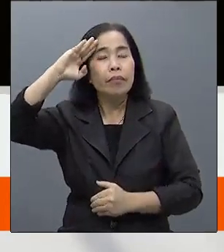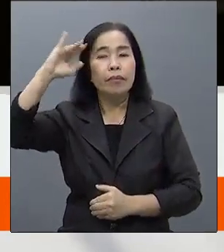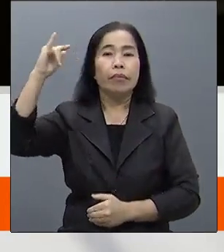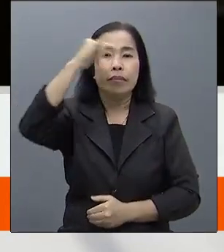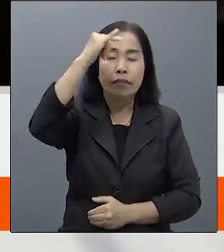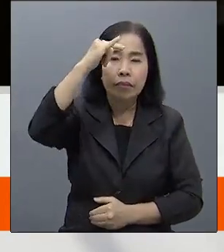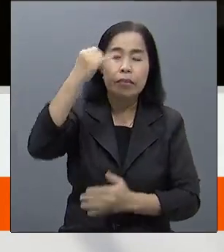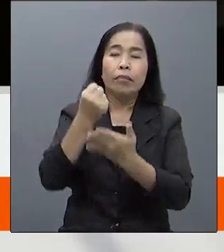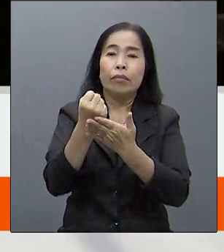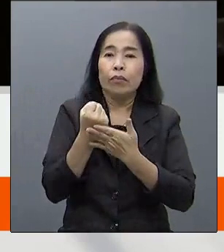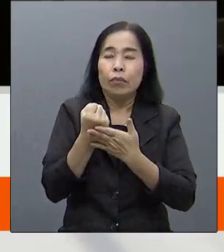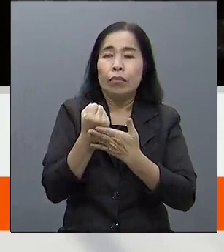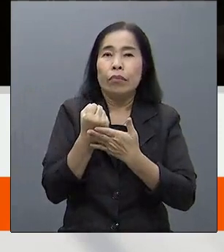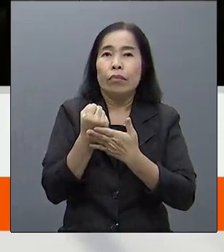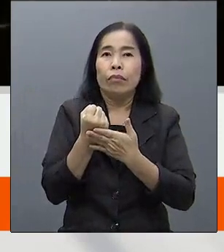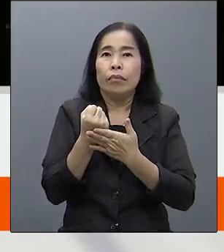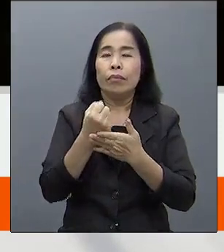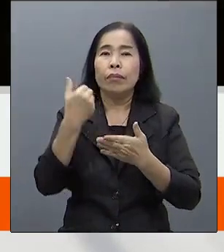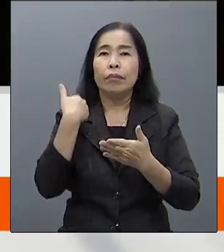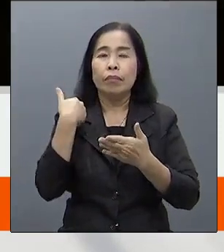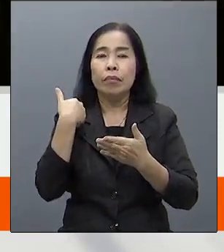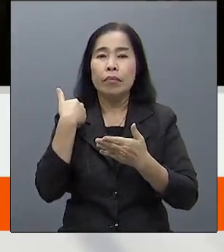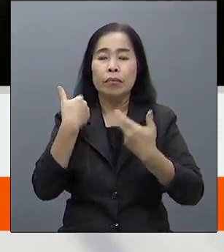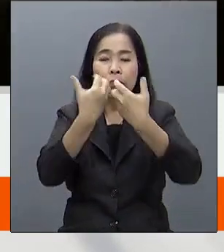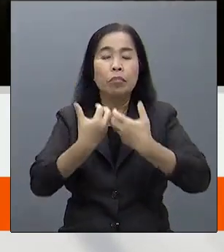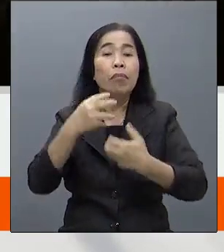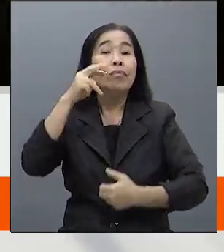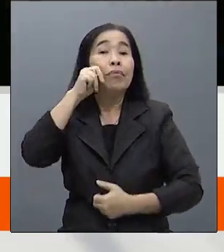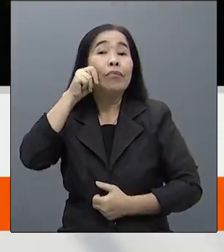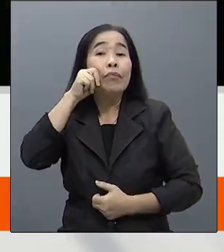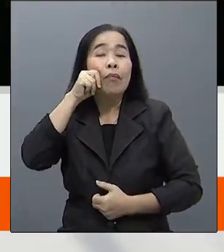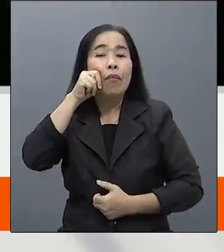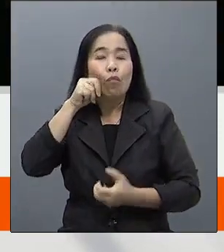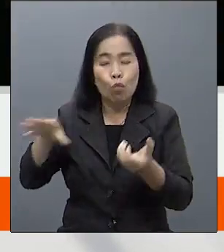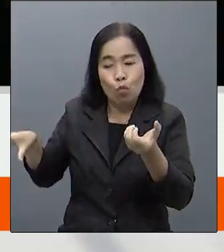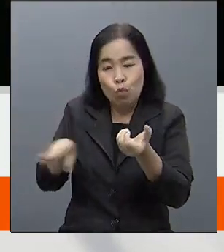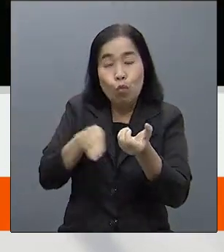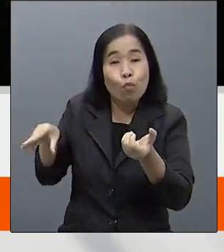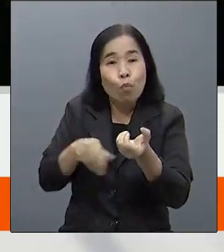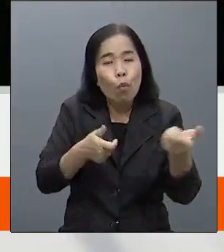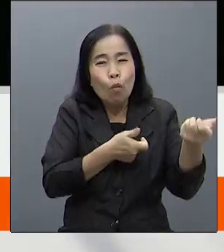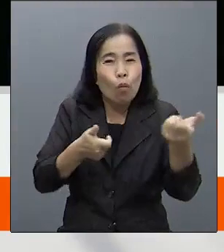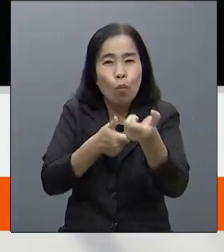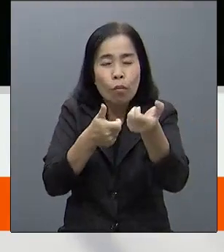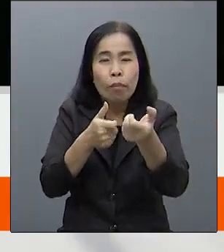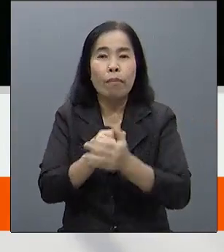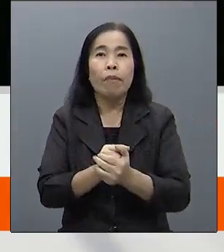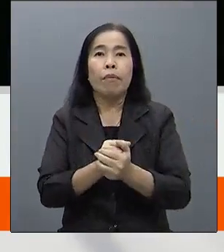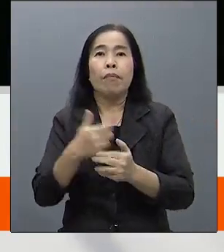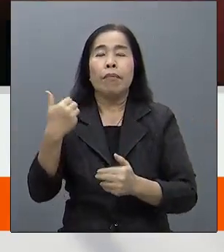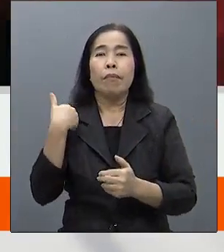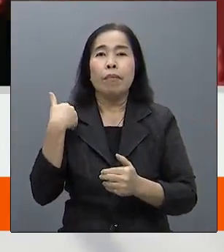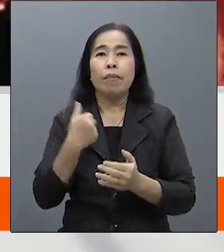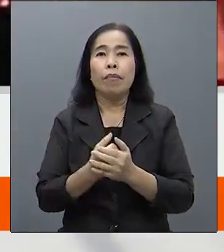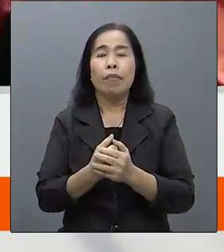ครื่องรถดับไฟป่าเครื่องสูบส่งน้ำนะครับระยะไกลนะครับแล้วก็ชุดอุปกรณ์ไฟฟ้าส่องสว่างที่ใช้เป็นหน้